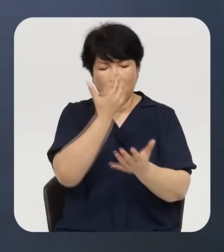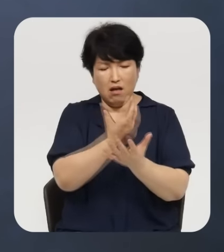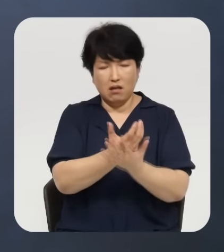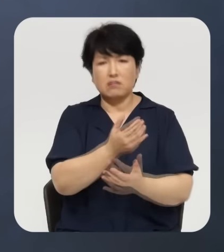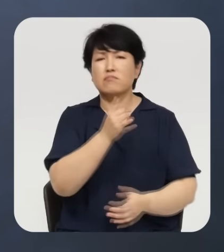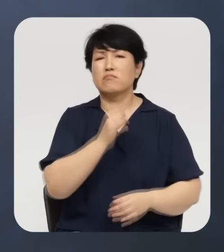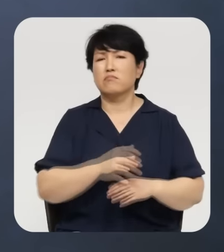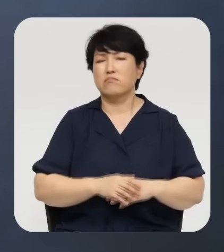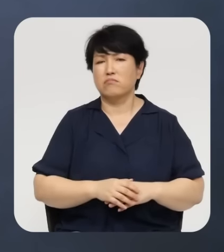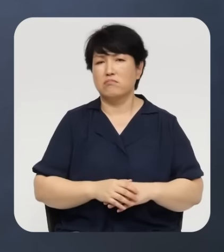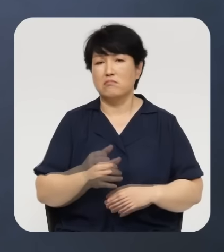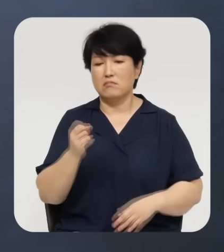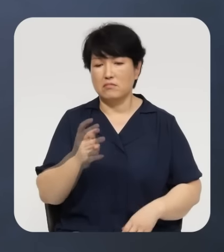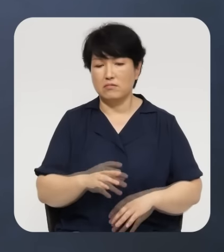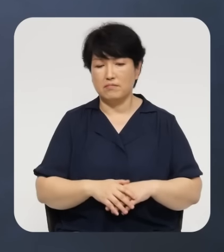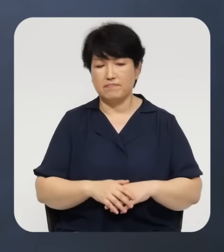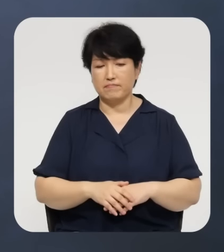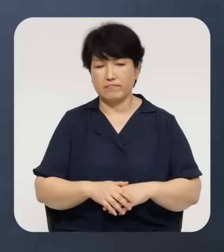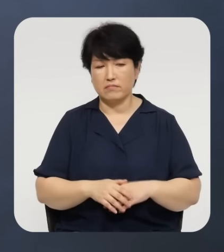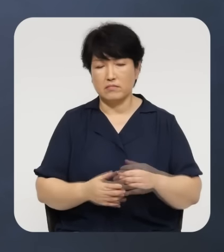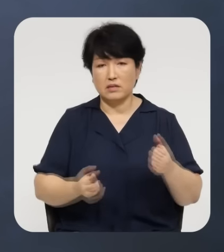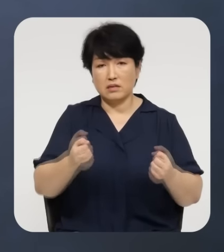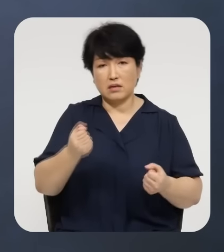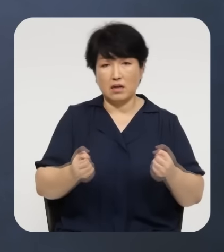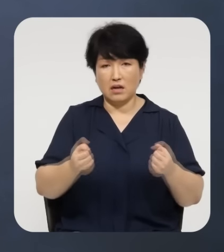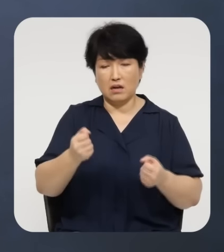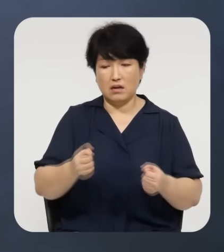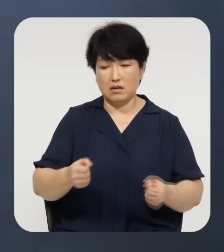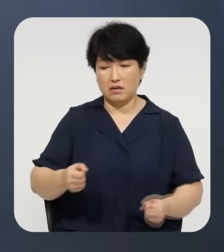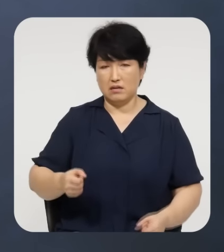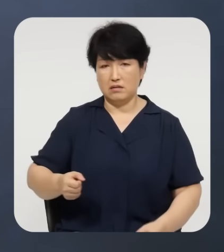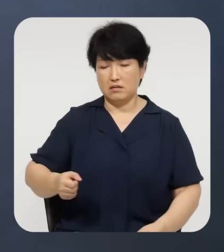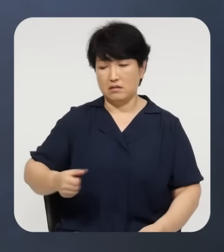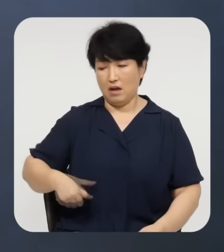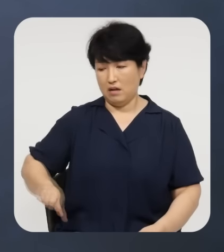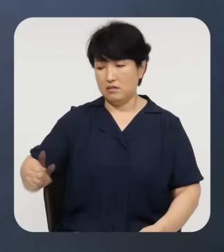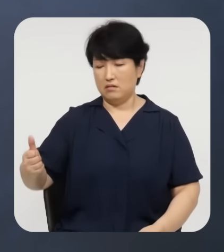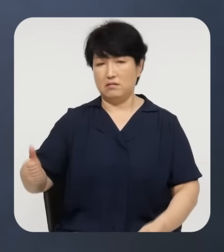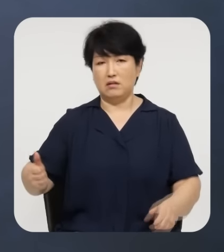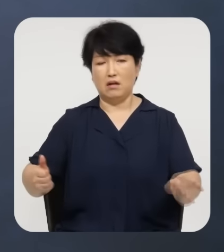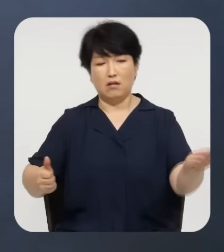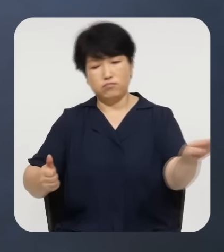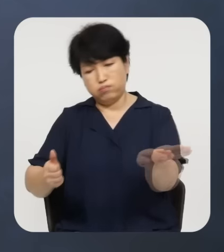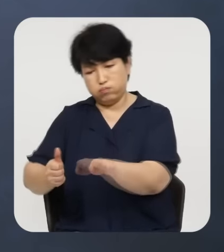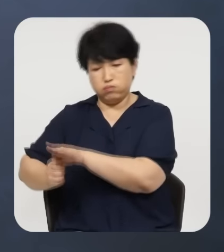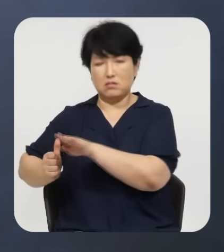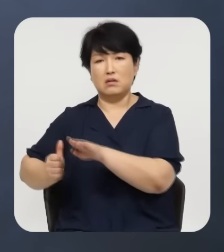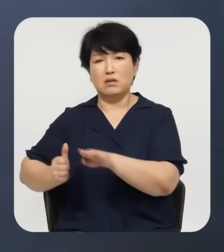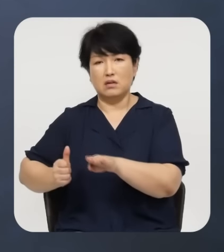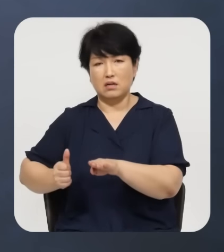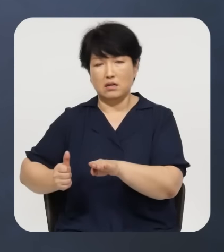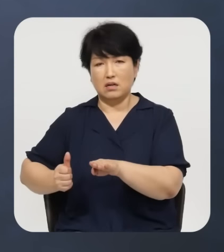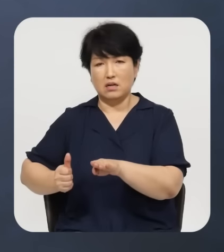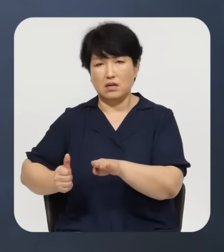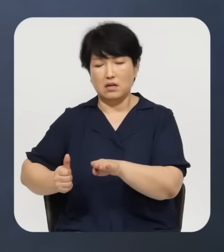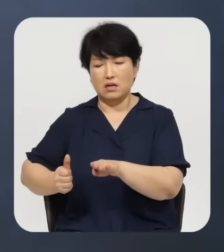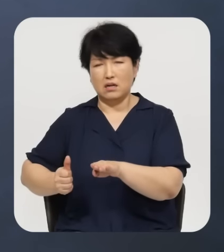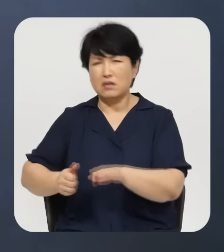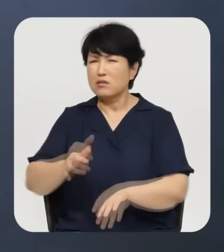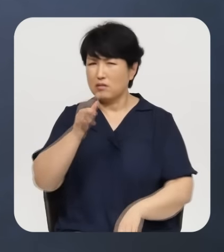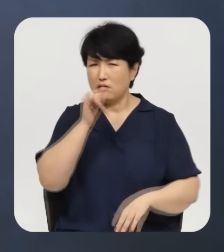차 운전하는 차에 자기 자식이 차를 뒤로 돌리다가 치여 죽었을 때